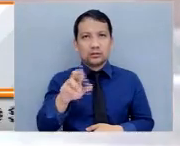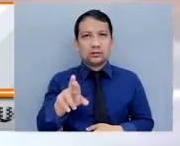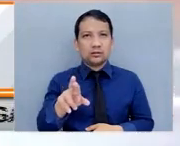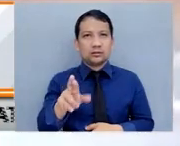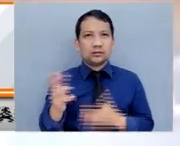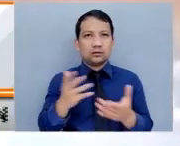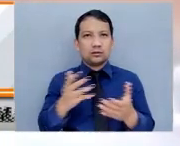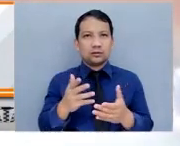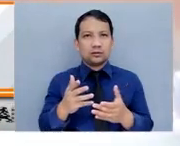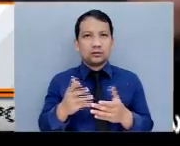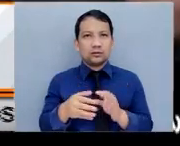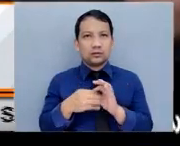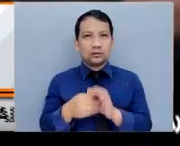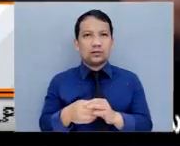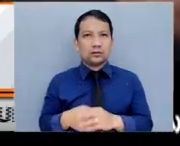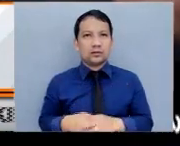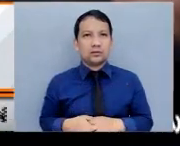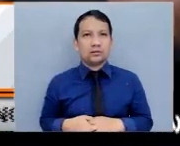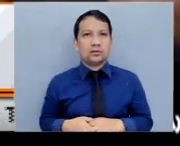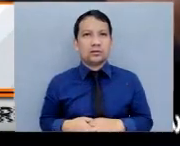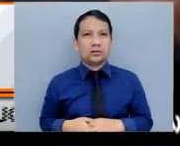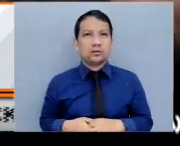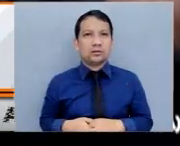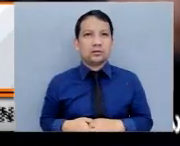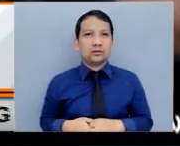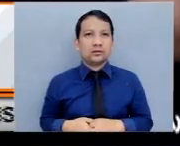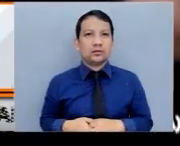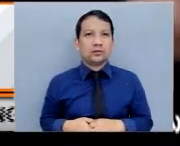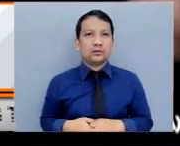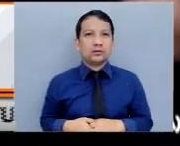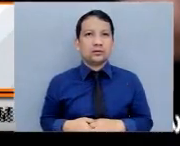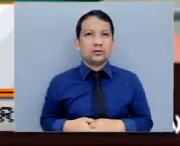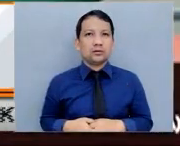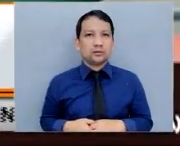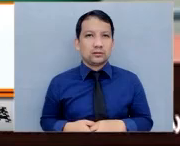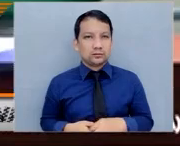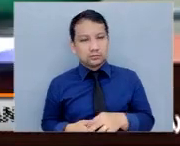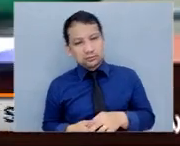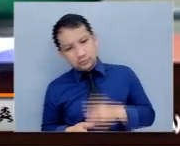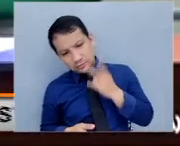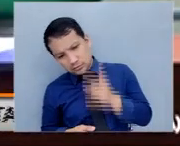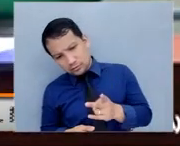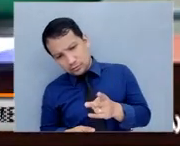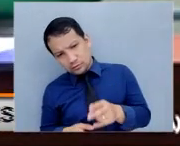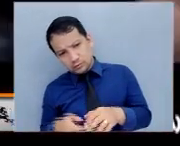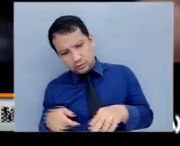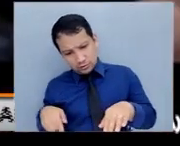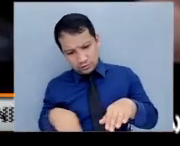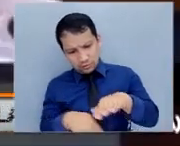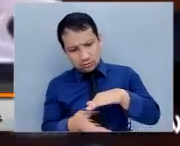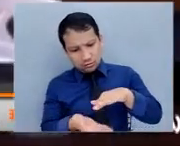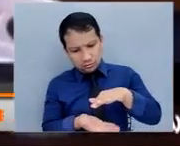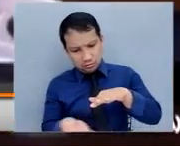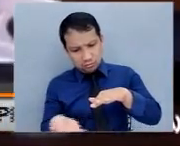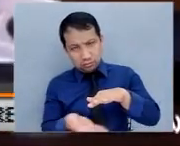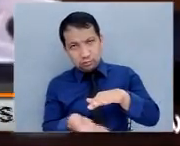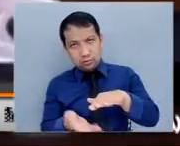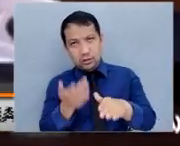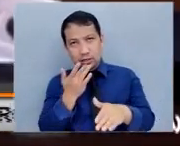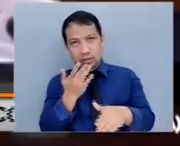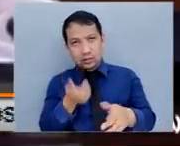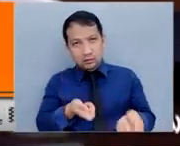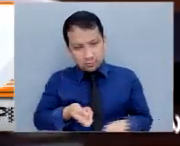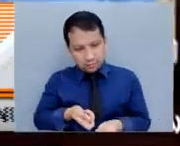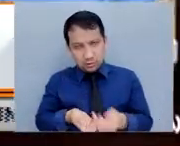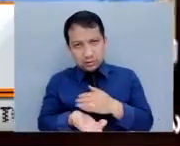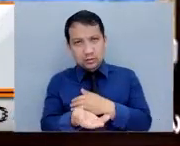ginamit na salamin. Kuminit po sa ilalim. Ako, kananinang po. Wala po siyang ginamit na salamin. Si Senator Robin